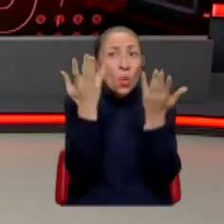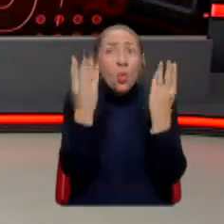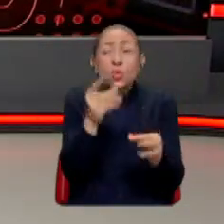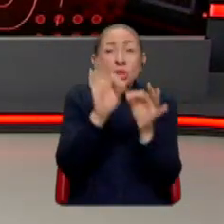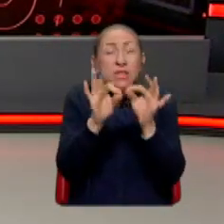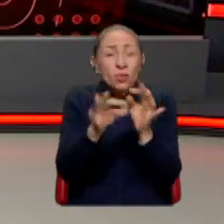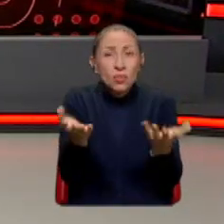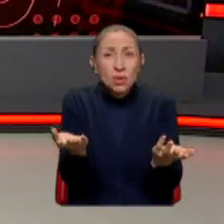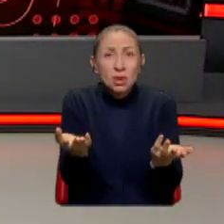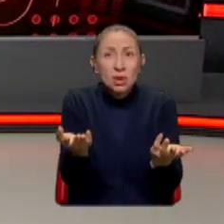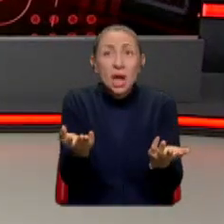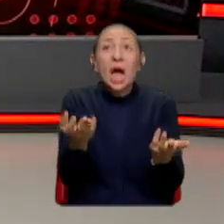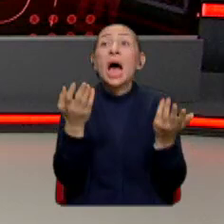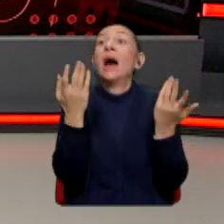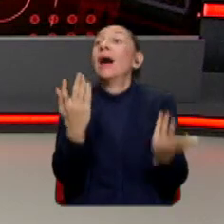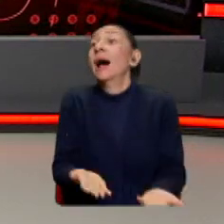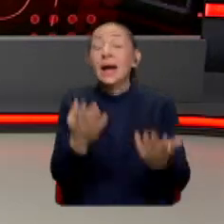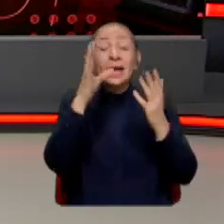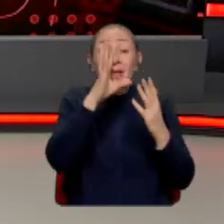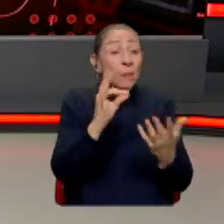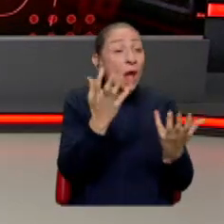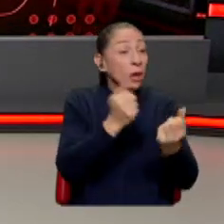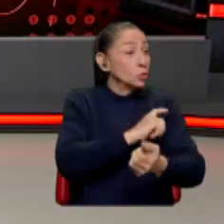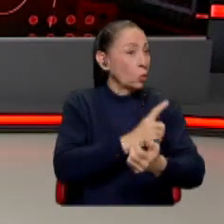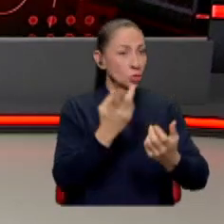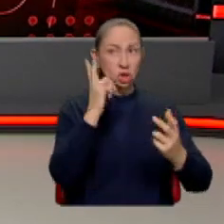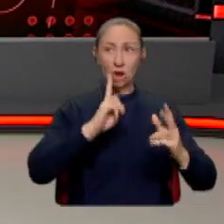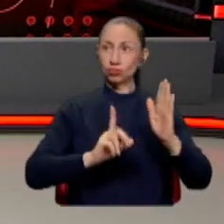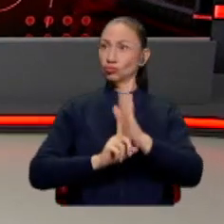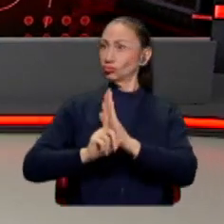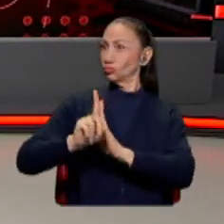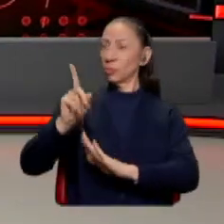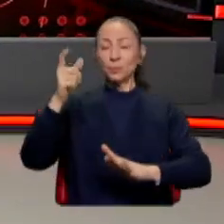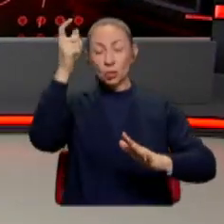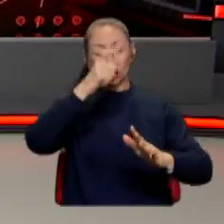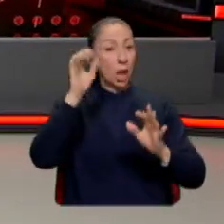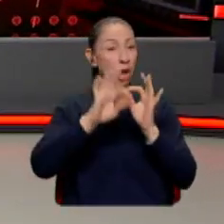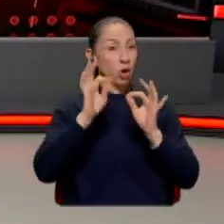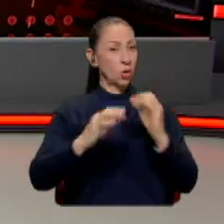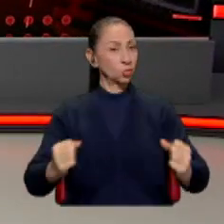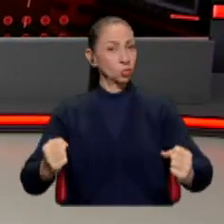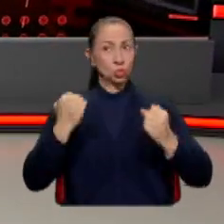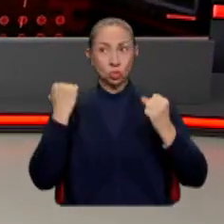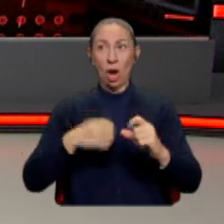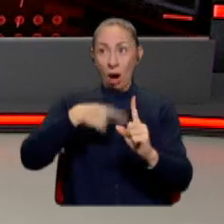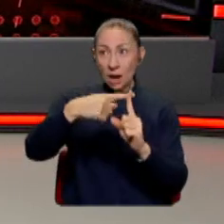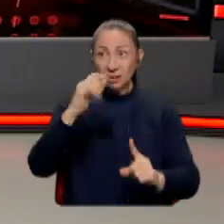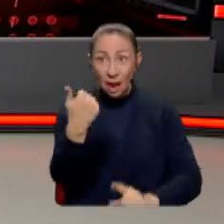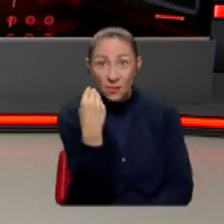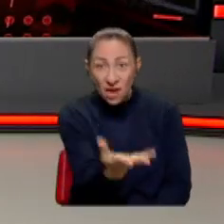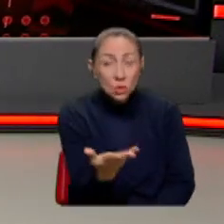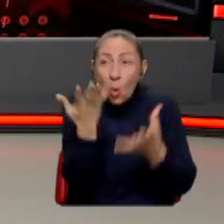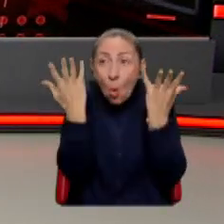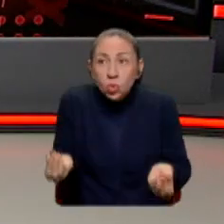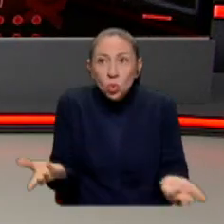o tasarrufla ha kimin Alım gücü arttı ülkenin ekonomisine herhangi bir artı değer mi kattı